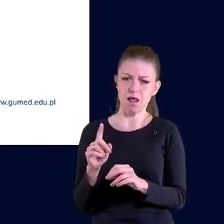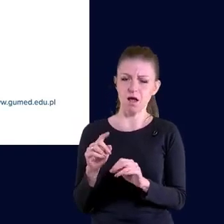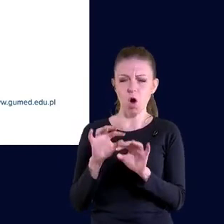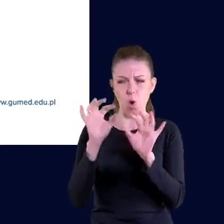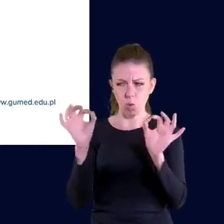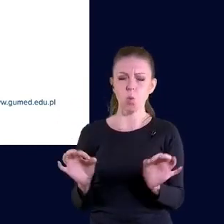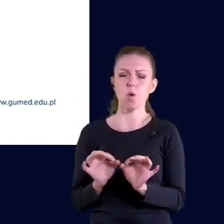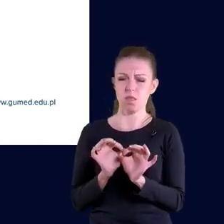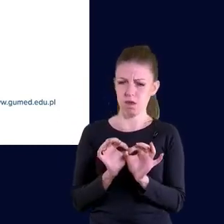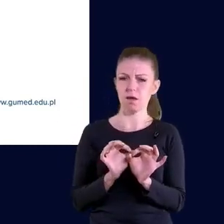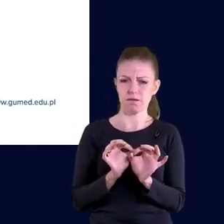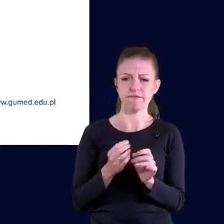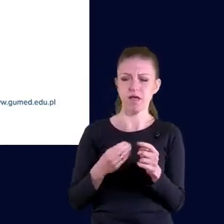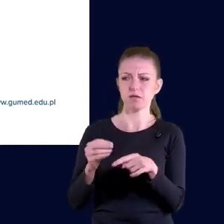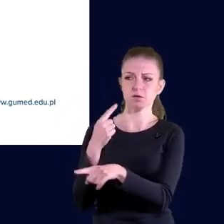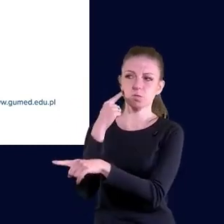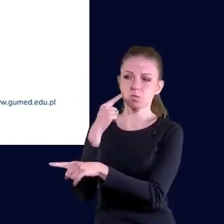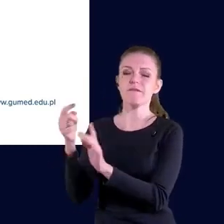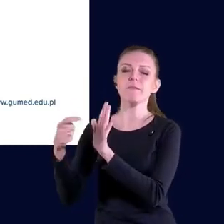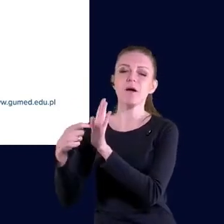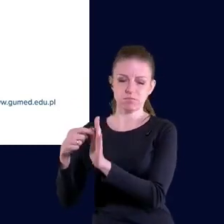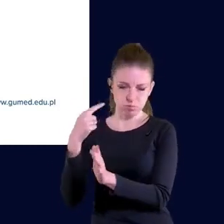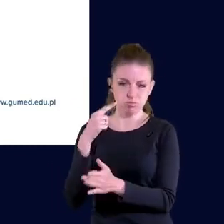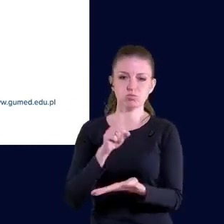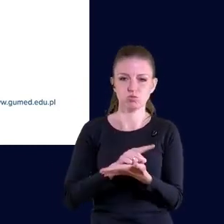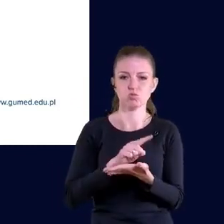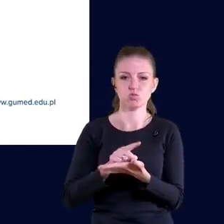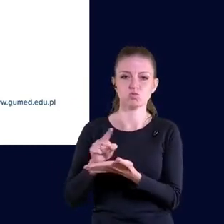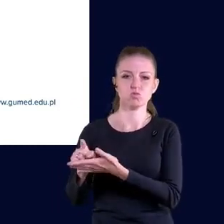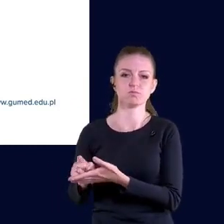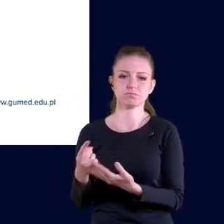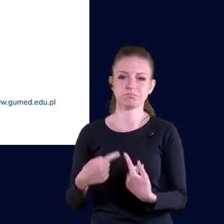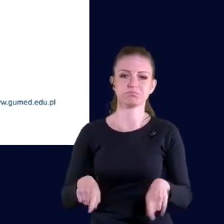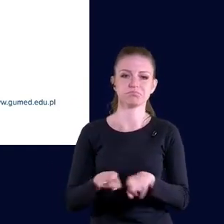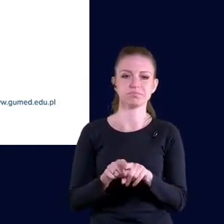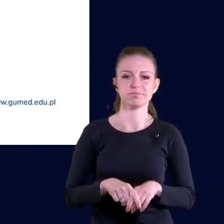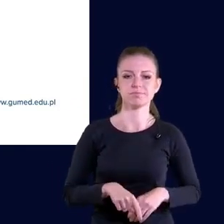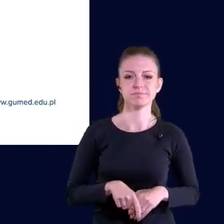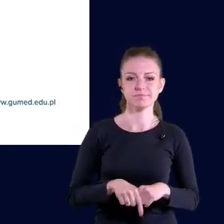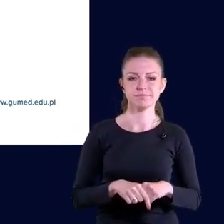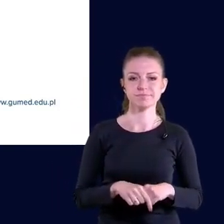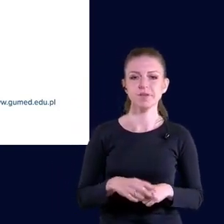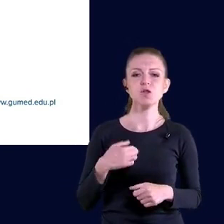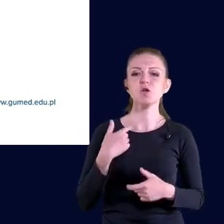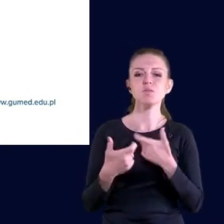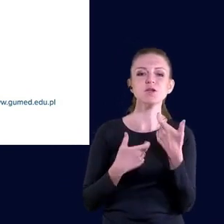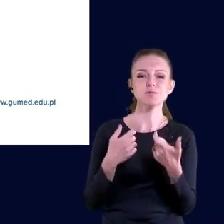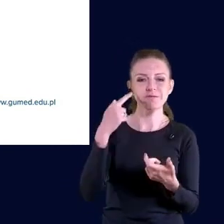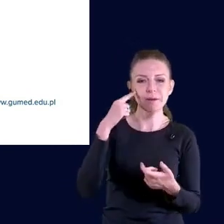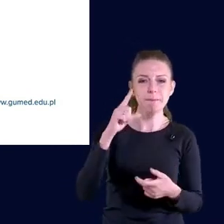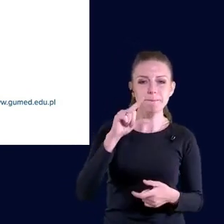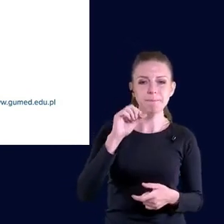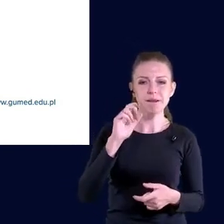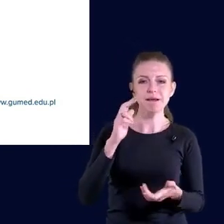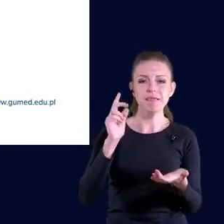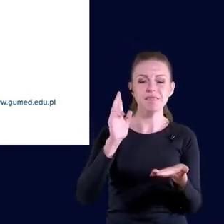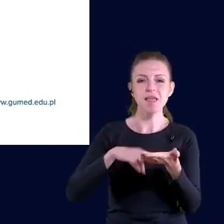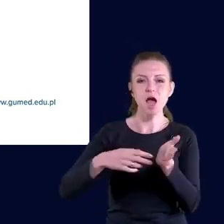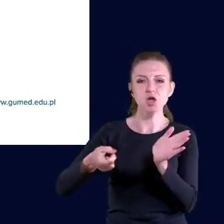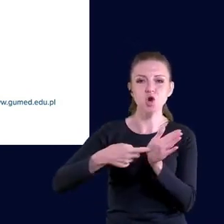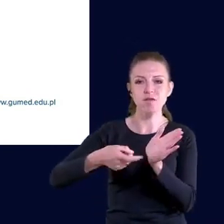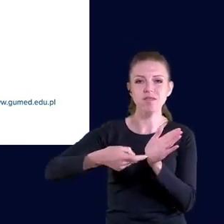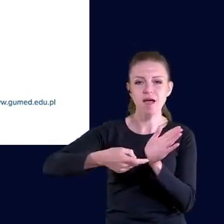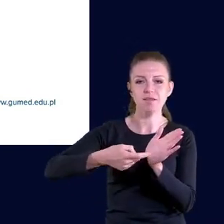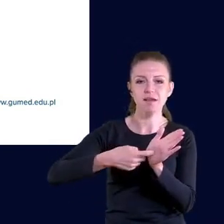prowadziliśmy takie rozwiązanie tak dostosowania pliku na żądanie każdym dokumencie